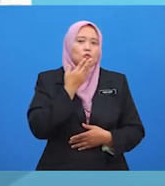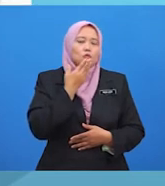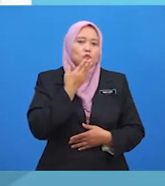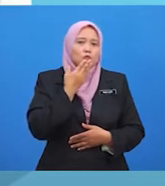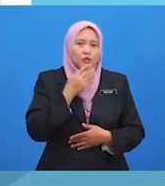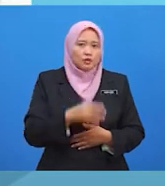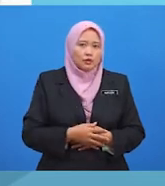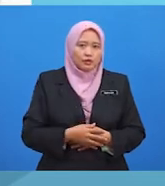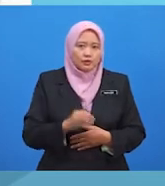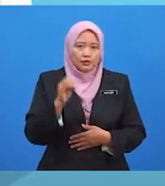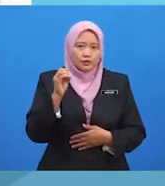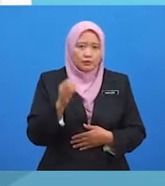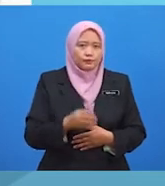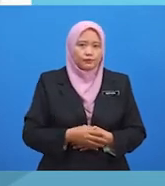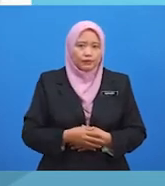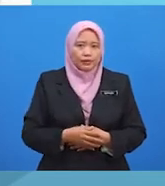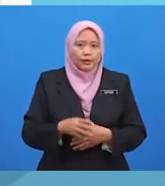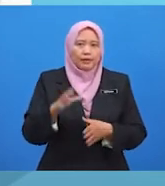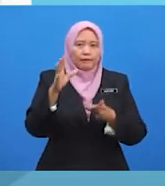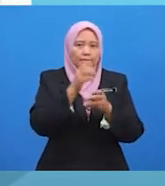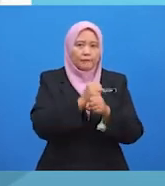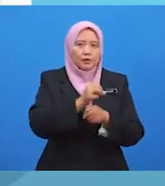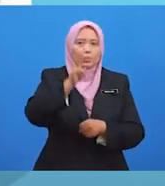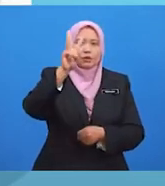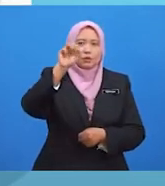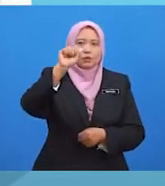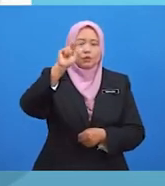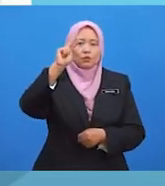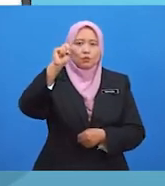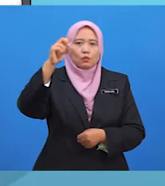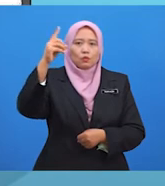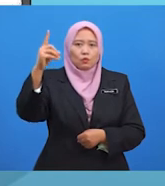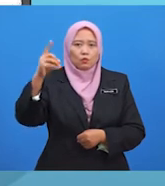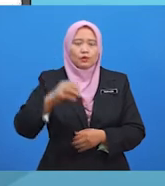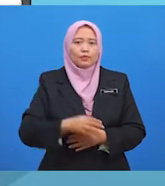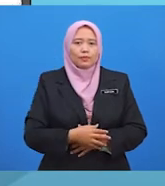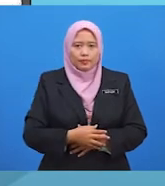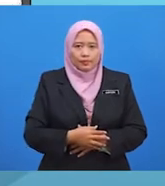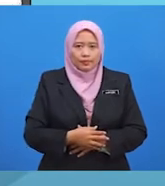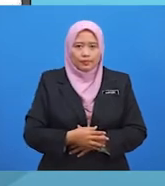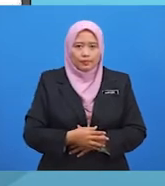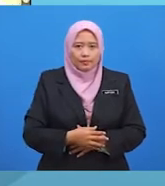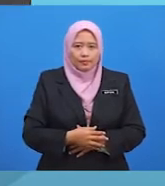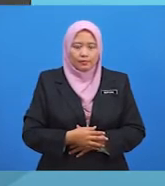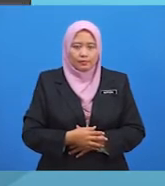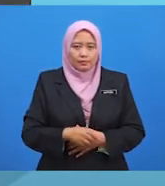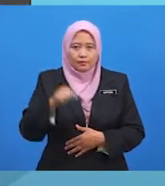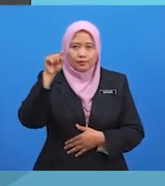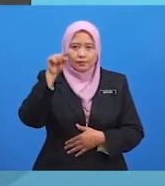Pilih Magic Wand Tool, kemudian klik pada layer